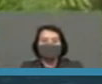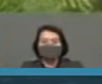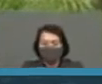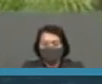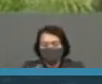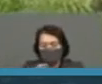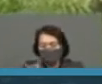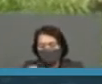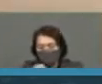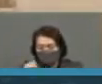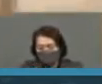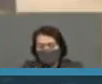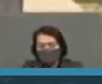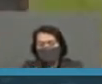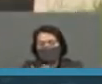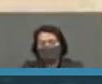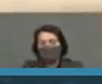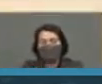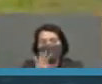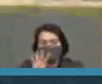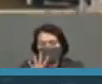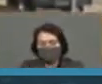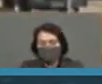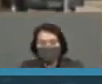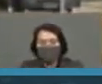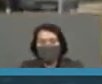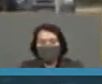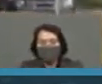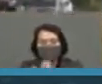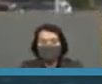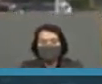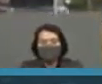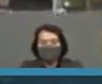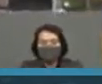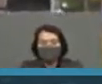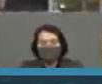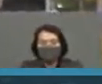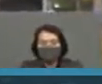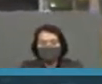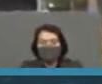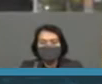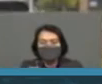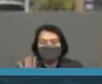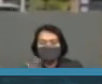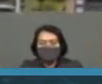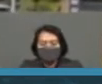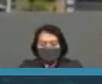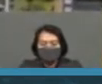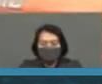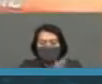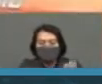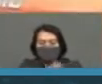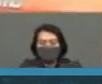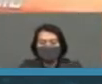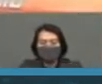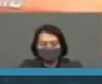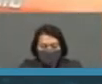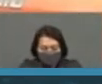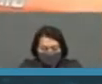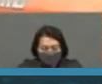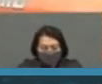ผลิตตกต่ำแก่เกษตรกรผู้ปลูกปาล์มน้ำมันทั่วประเทศซึ่งขึ้นทะเบียนเกษตรกรไว้กับกรมส่งเสริมการเกษตรประ